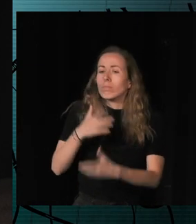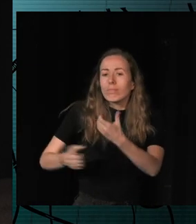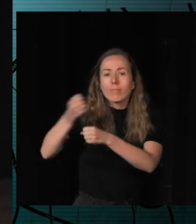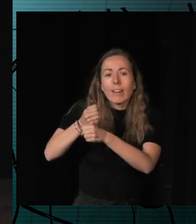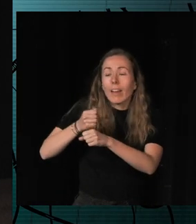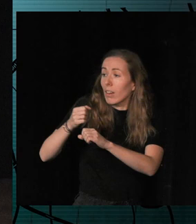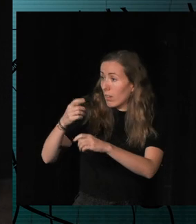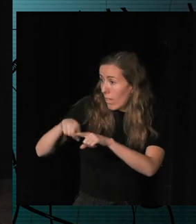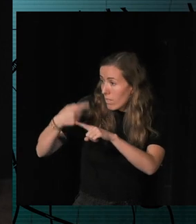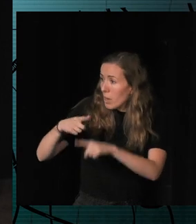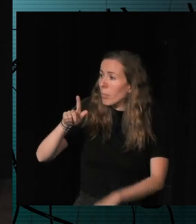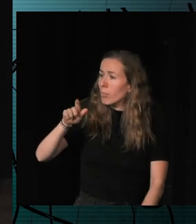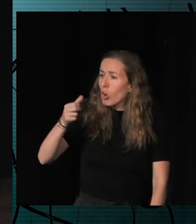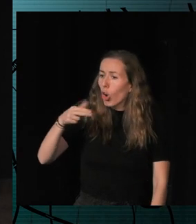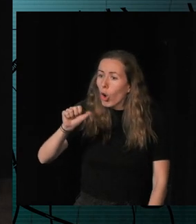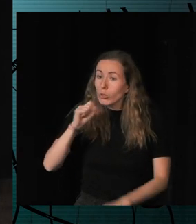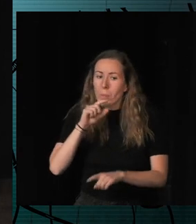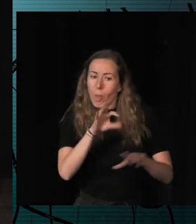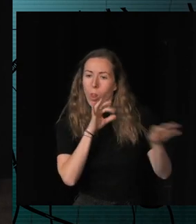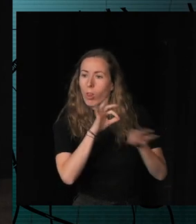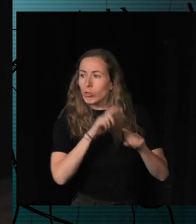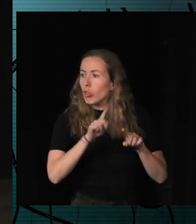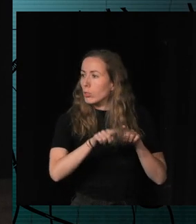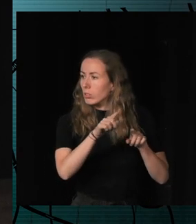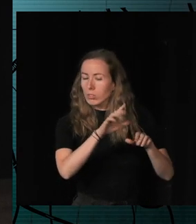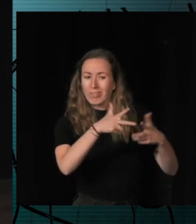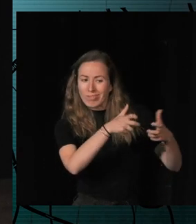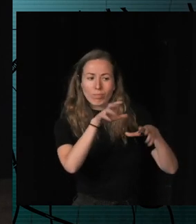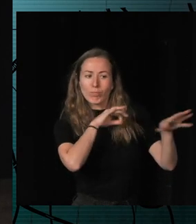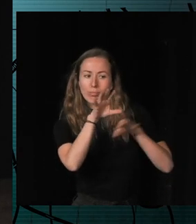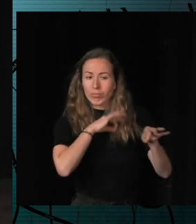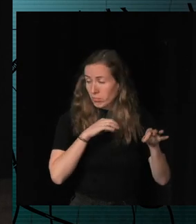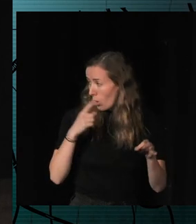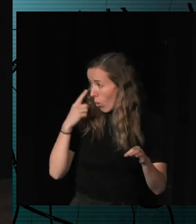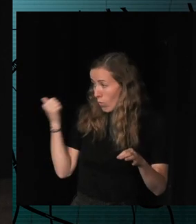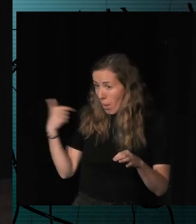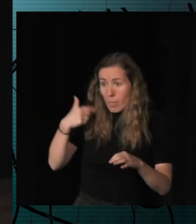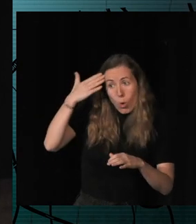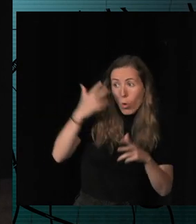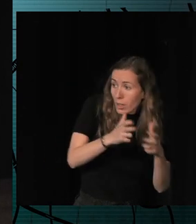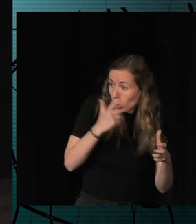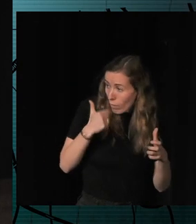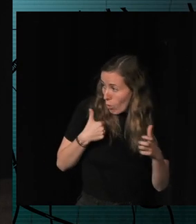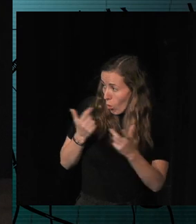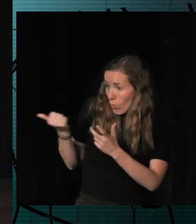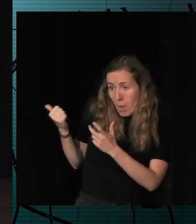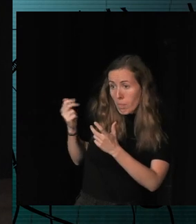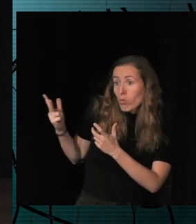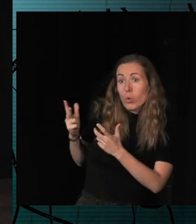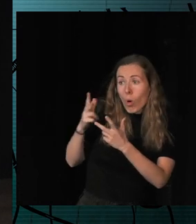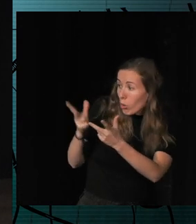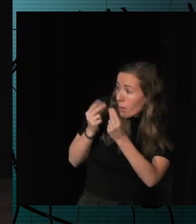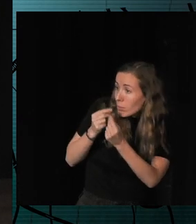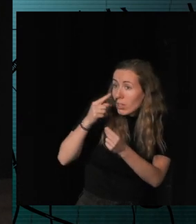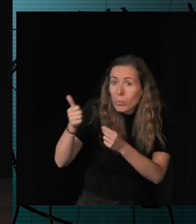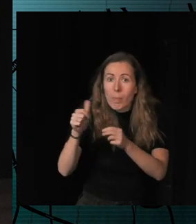euh est-ce que par rapport à vous ce que vous connaissez de ces jeux est-ce que vous voulez parler de voilà de ce qu'il a pris dans tel ou tel